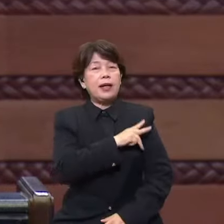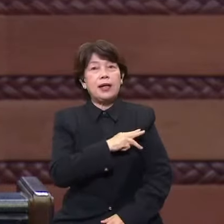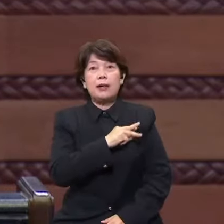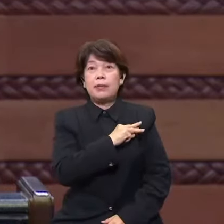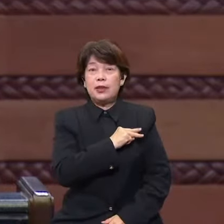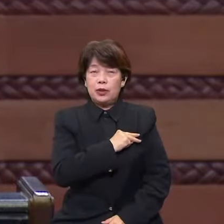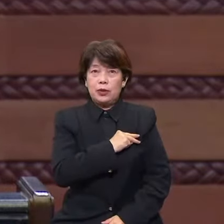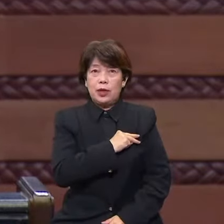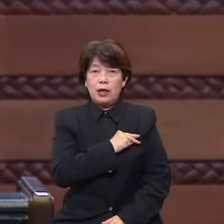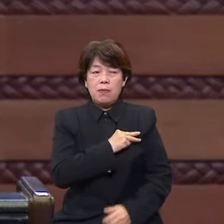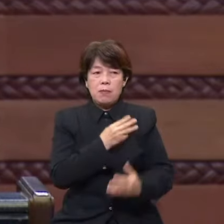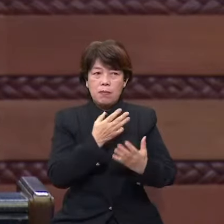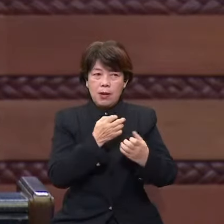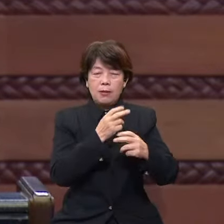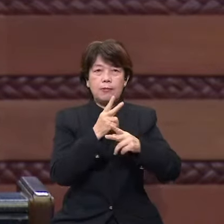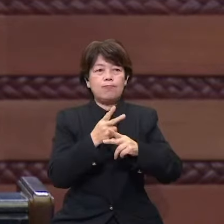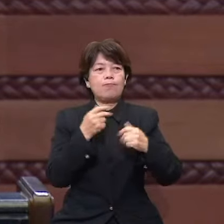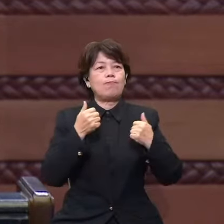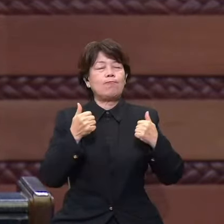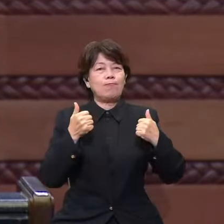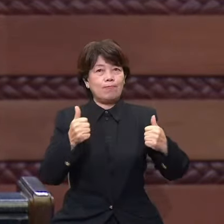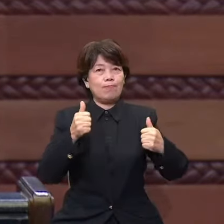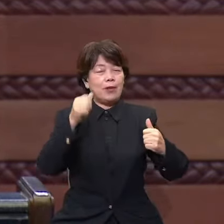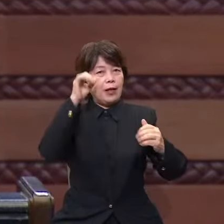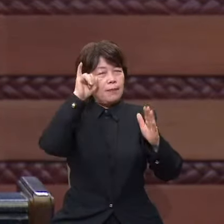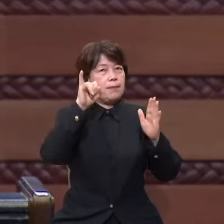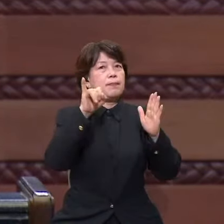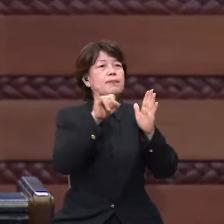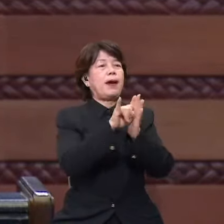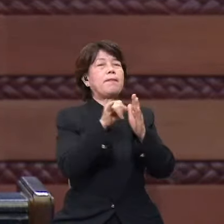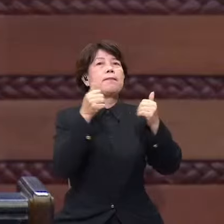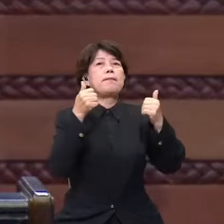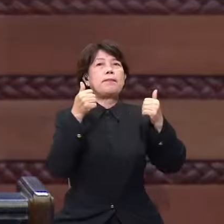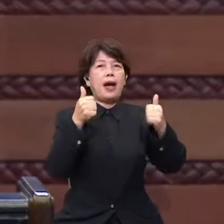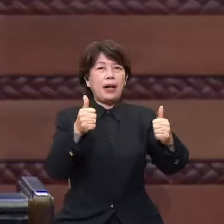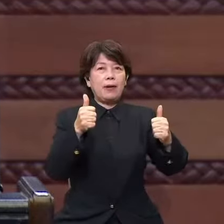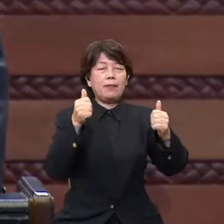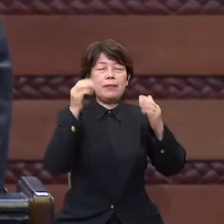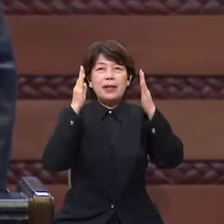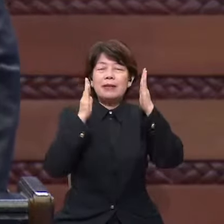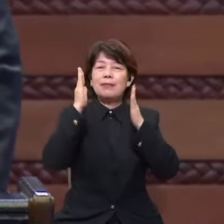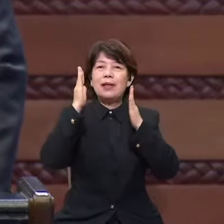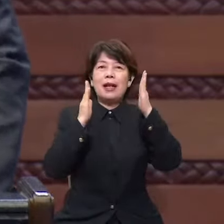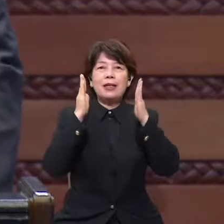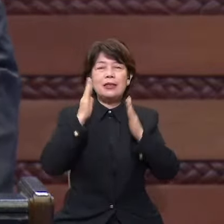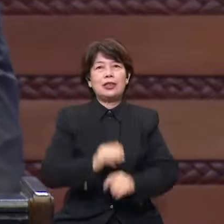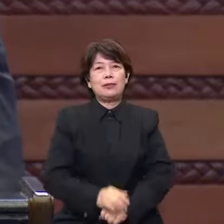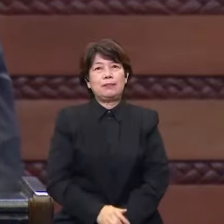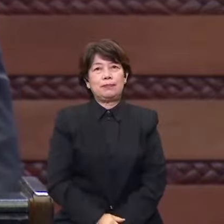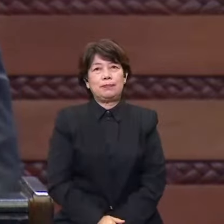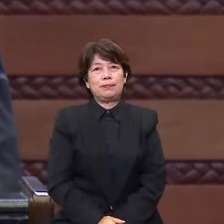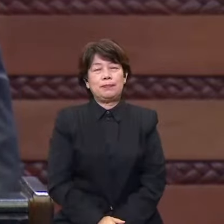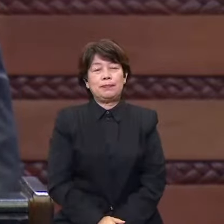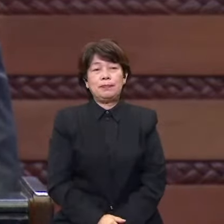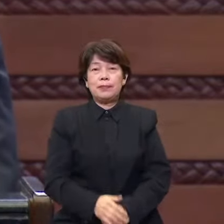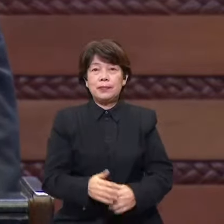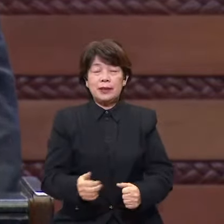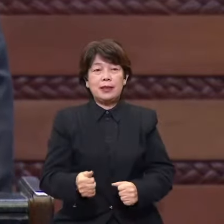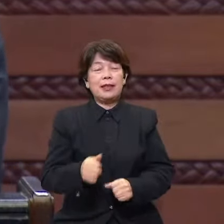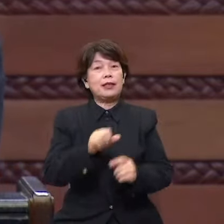untuk menjaga imej negara bagi memastikan ekonomi negara terus meningkat. Dan juga Yang Berhormat Sandakan ada